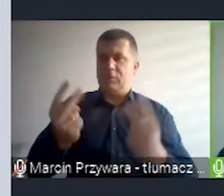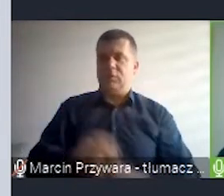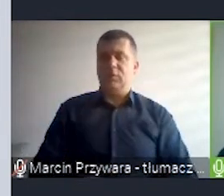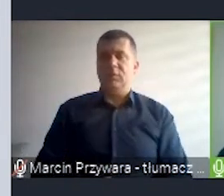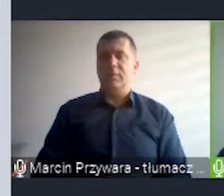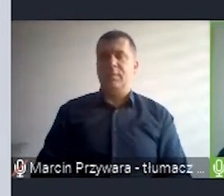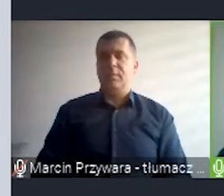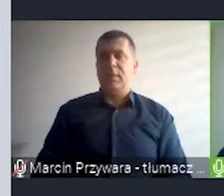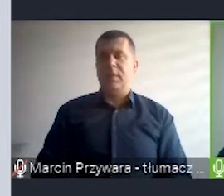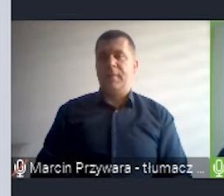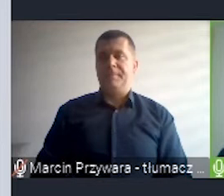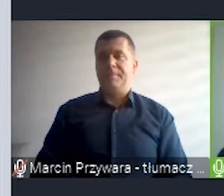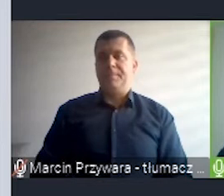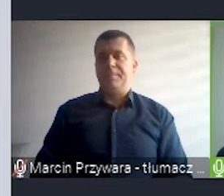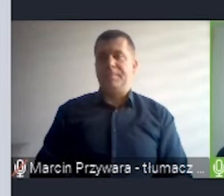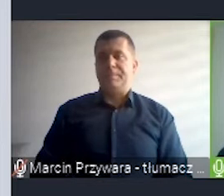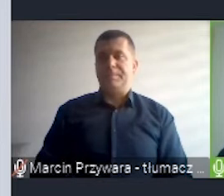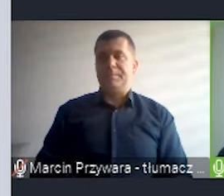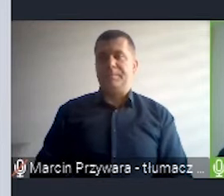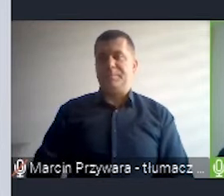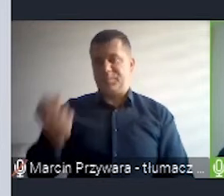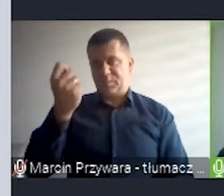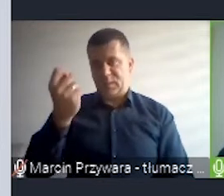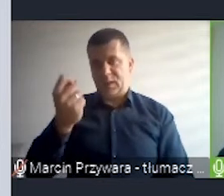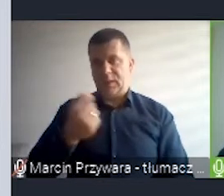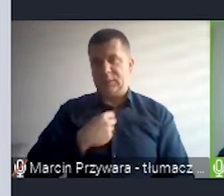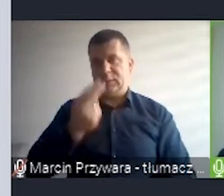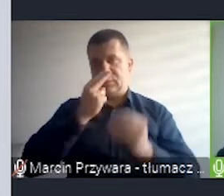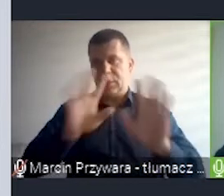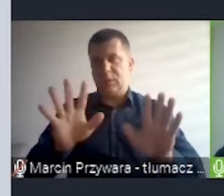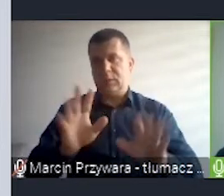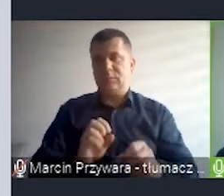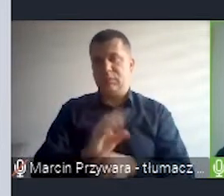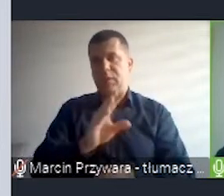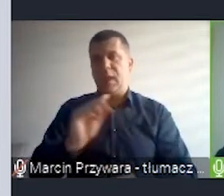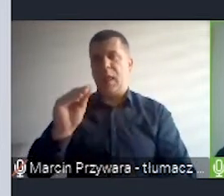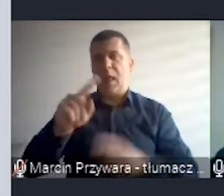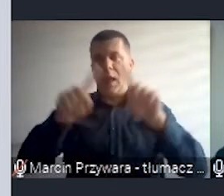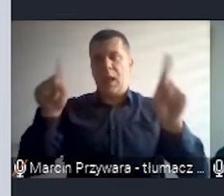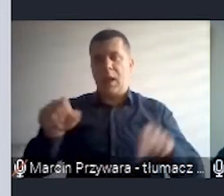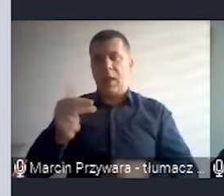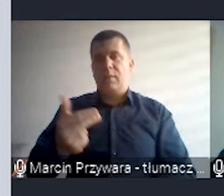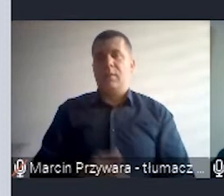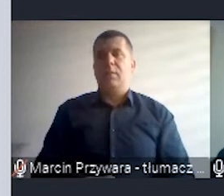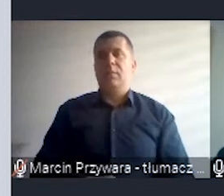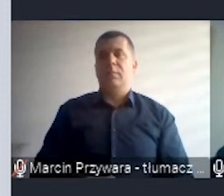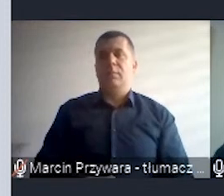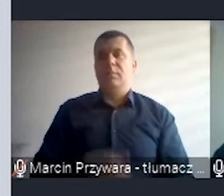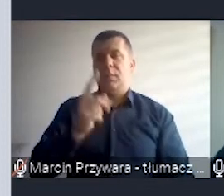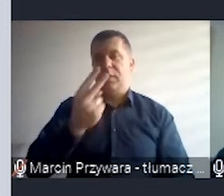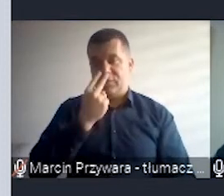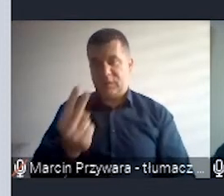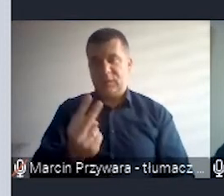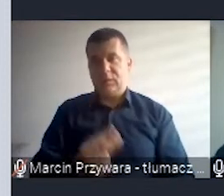jest najwięcej. Więc za chwilę zaprezentuję Państwu swój ekran, żebyście